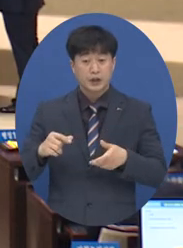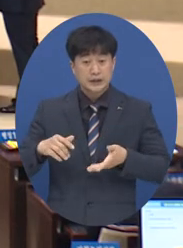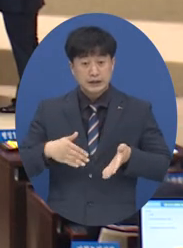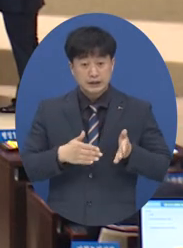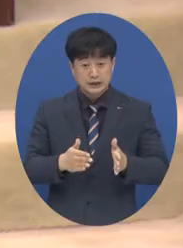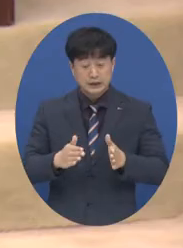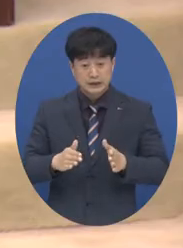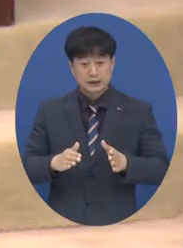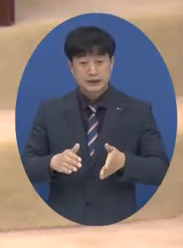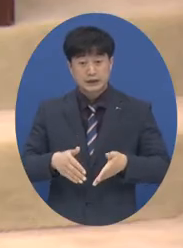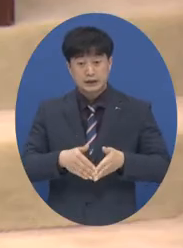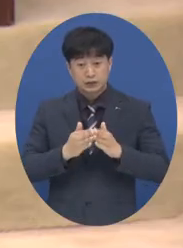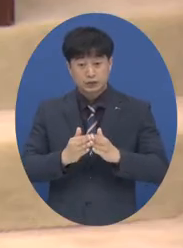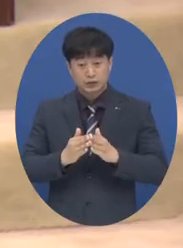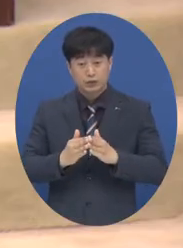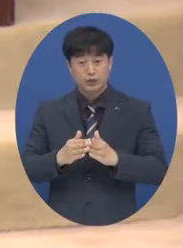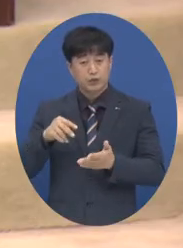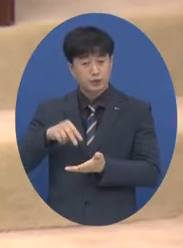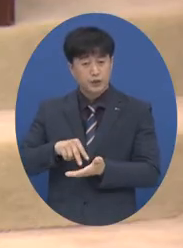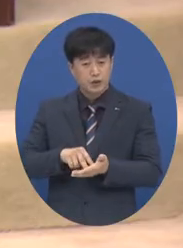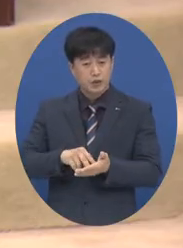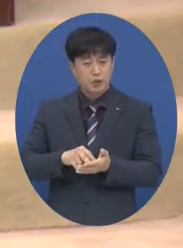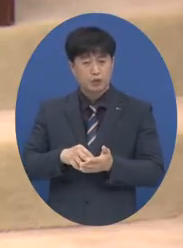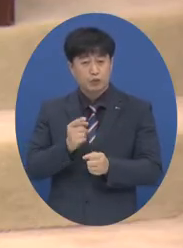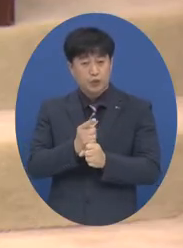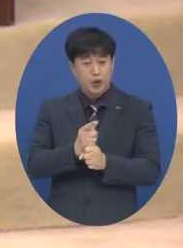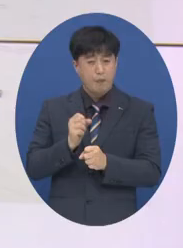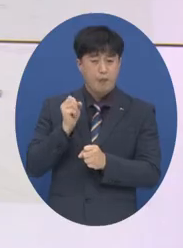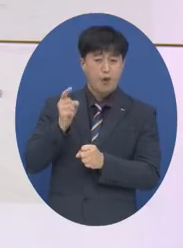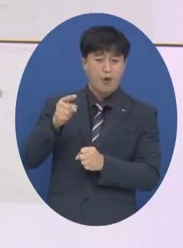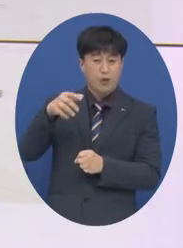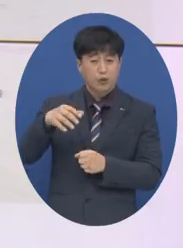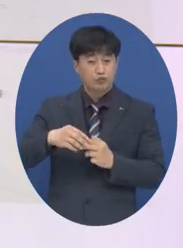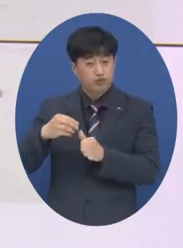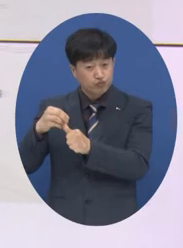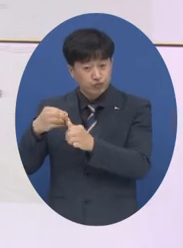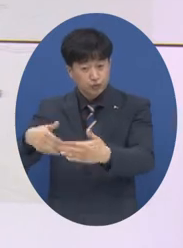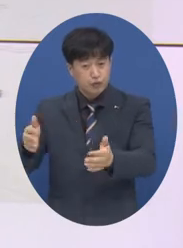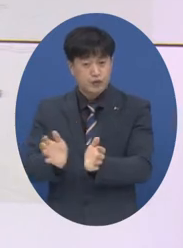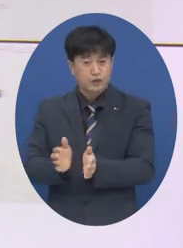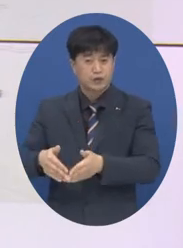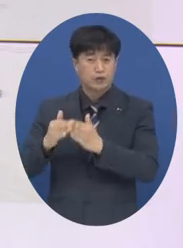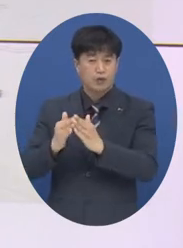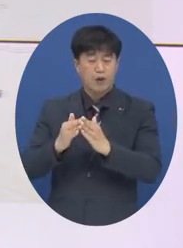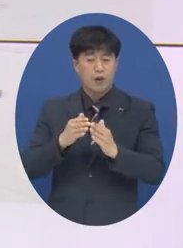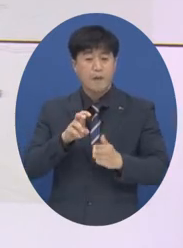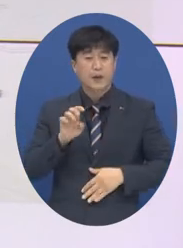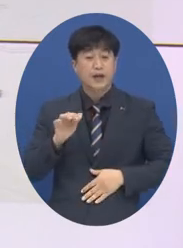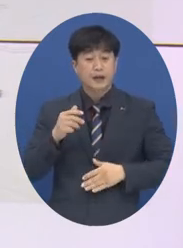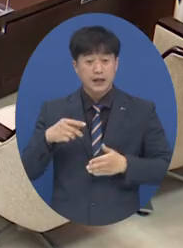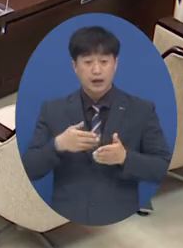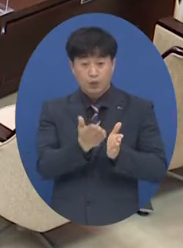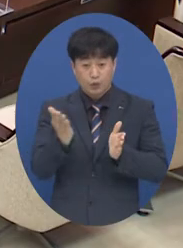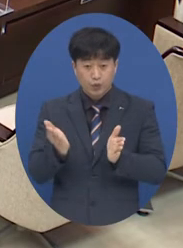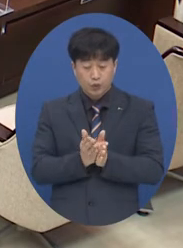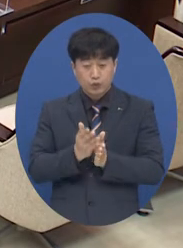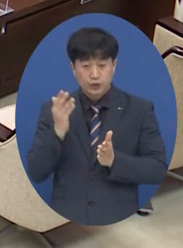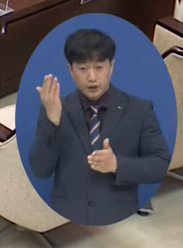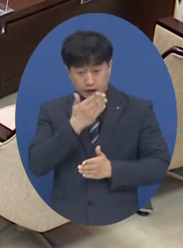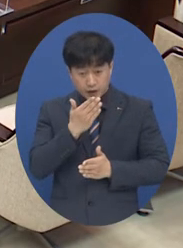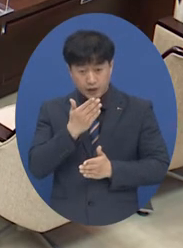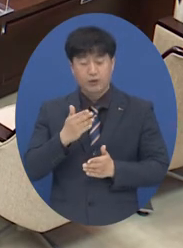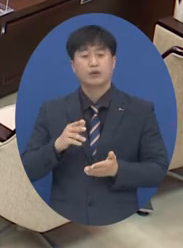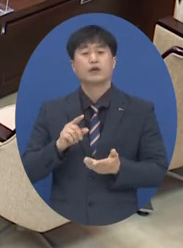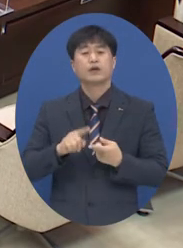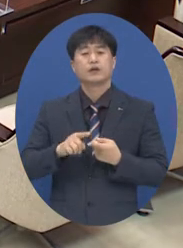설치현황 과 예산 소방서 원거리 구조대 설치 팔당호 유역 수질 개선 문제 등의 자료 졌습니다 5분자유발언